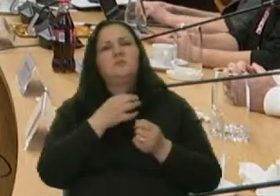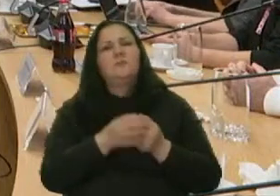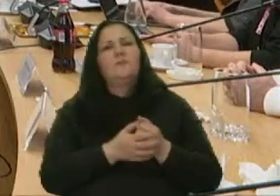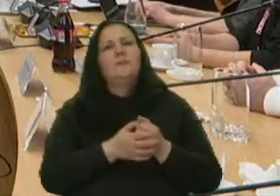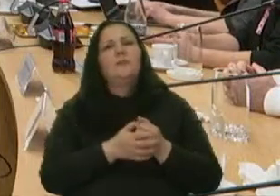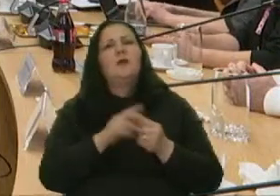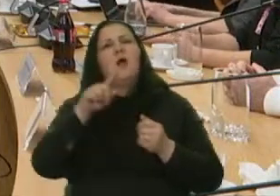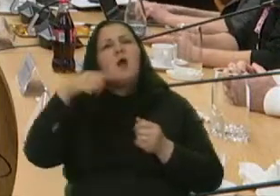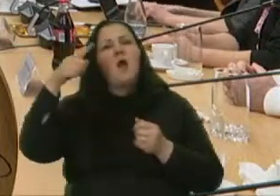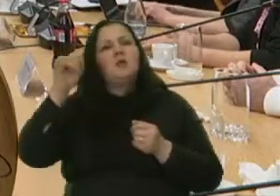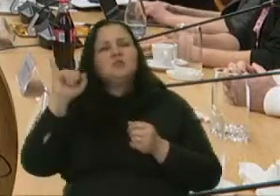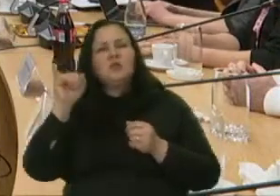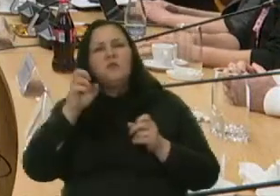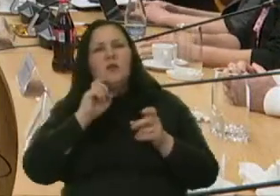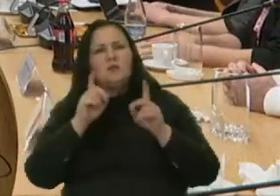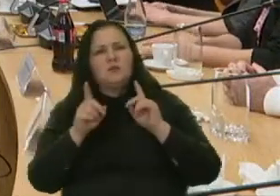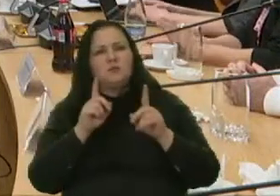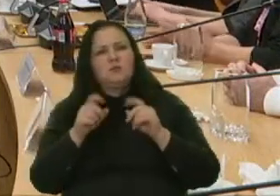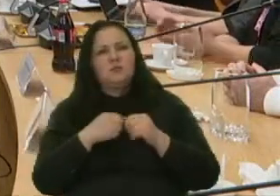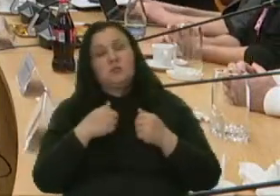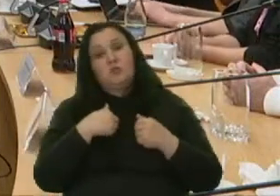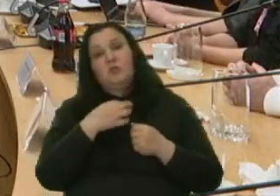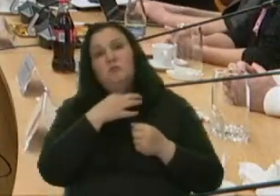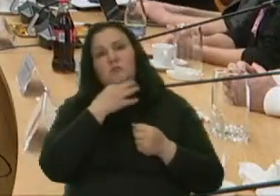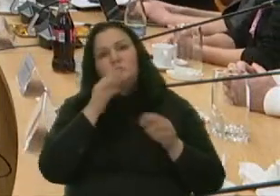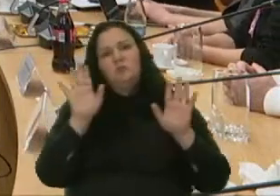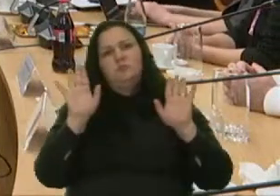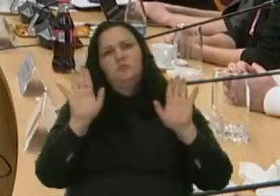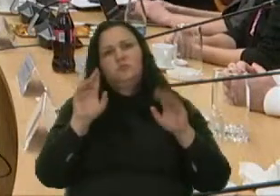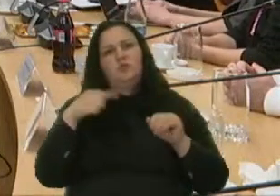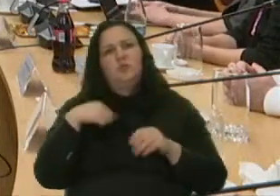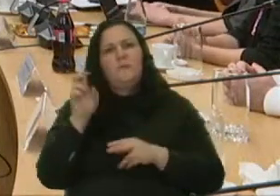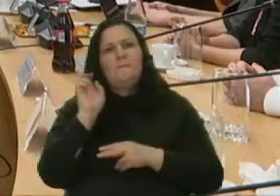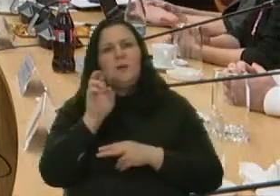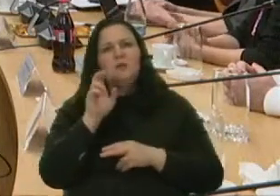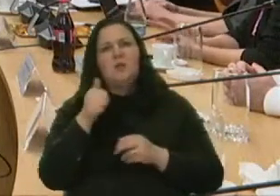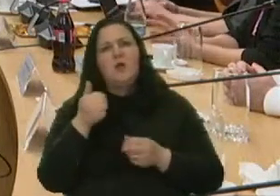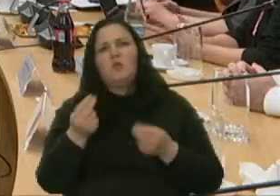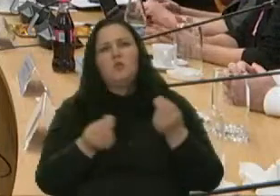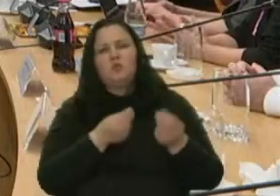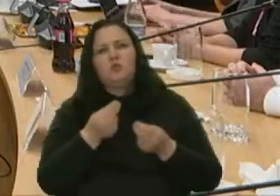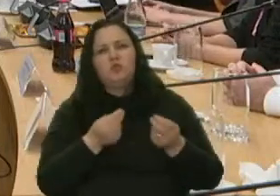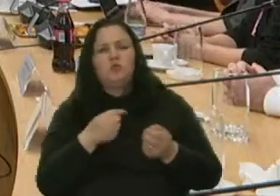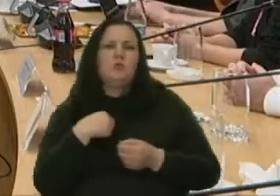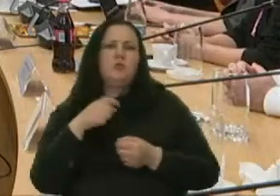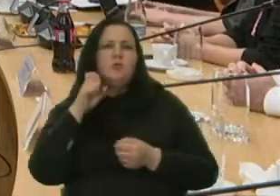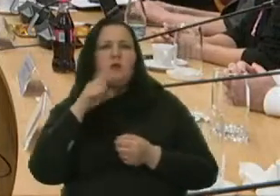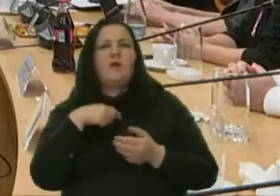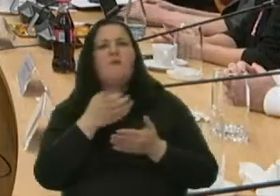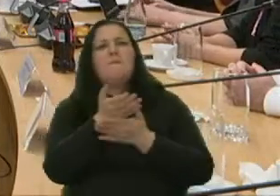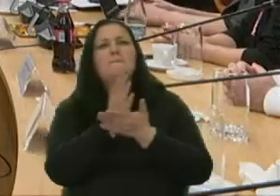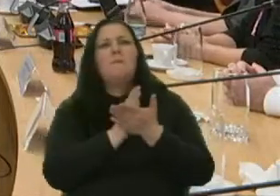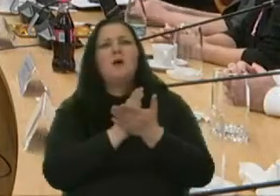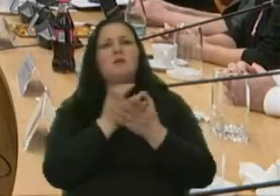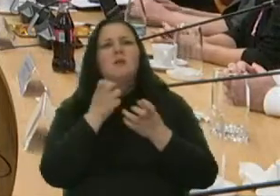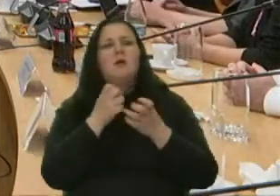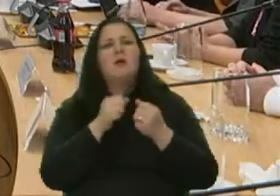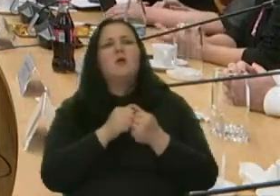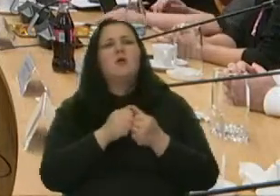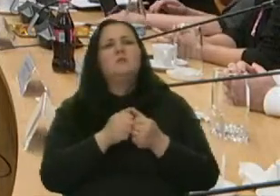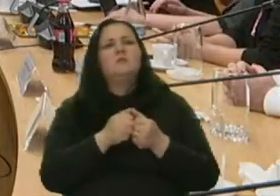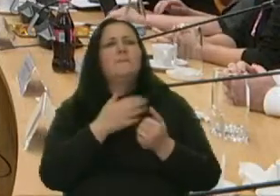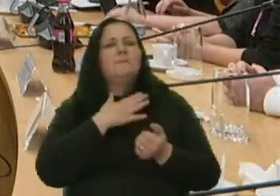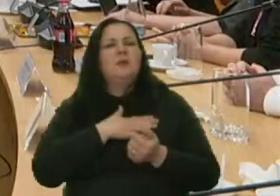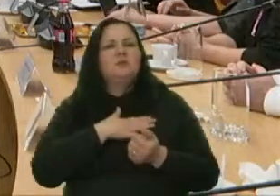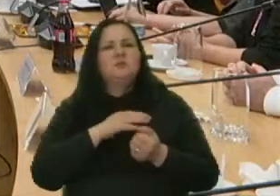altă natură alții care au fost la dezbatere Și atunci Eu am spus nu particip la un asemenea joc că nu consider că am fost parte la un proces de clientelism politică așa cum Uni D voastră începe